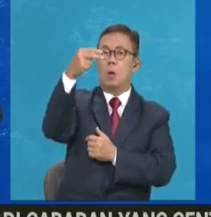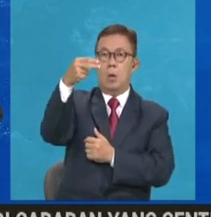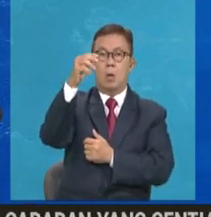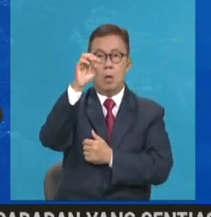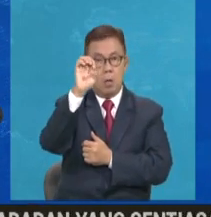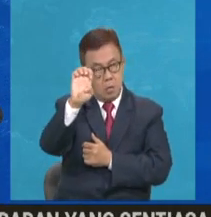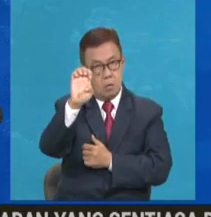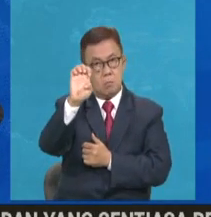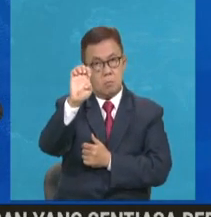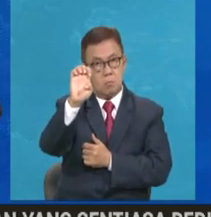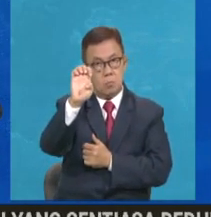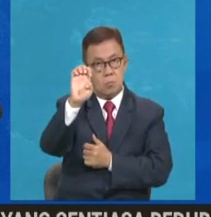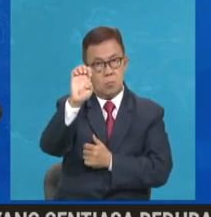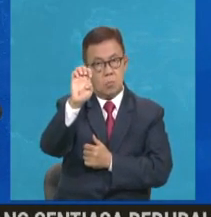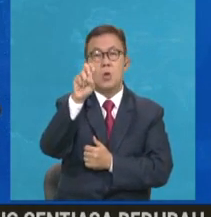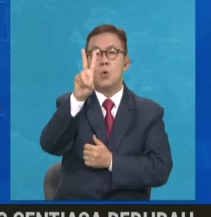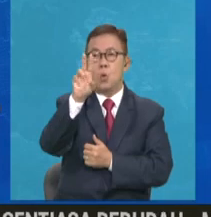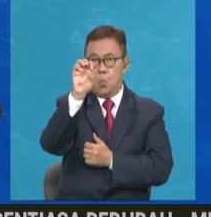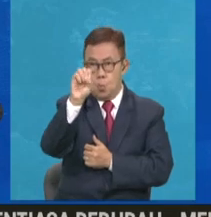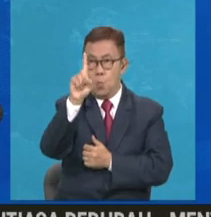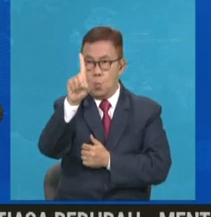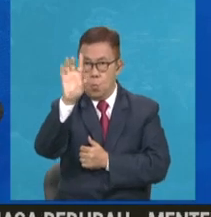University dunia pada 2019